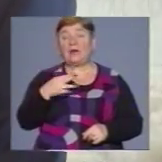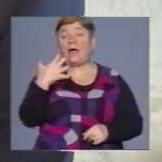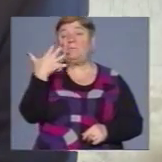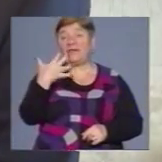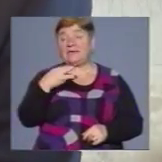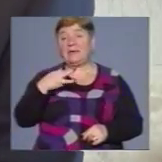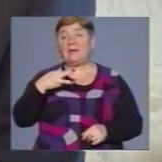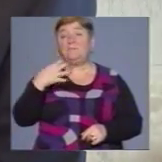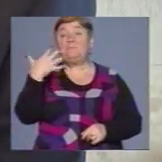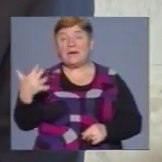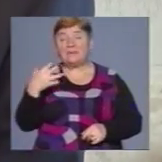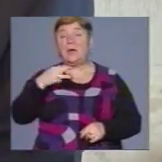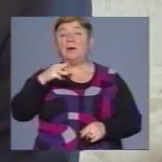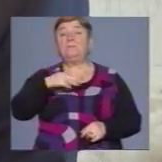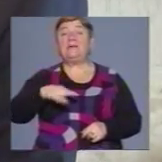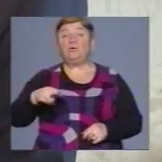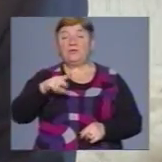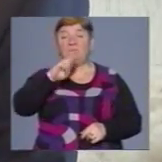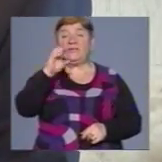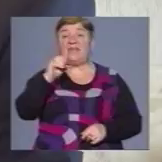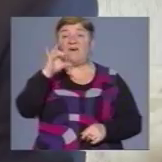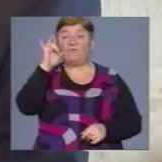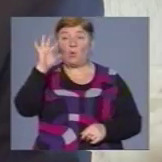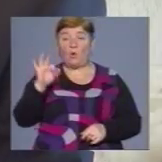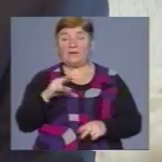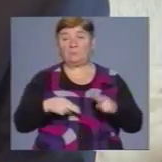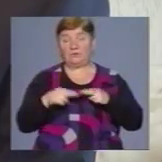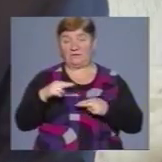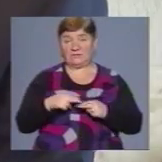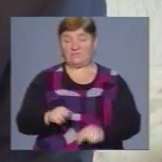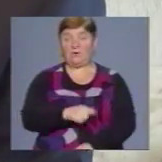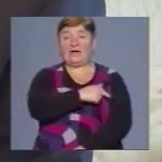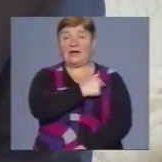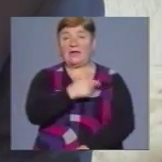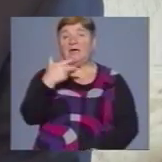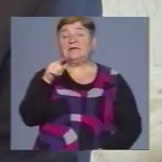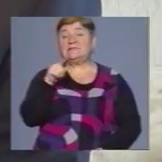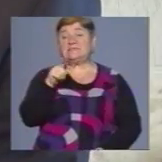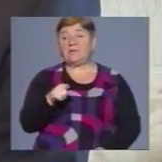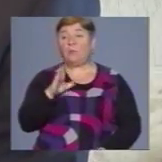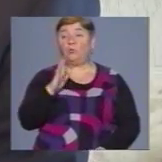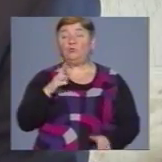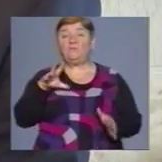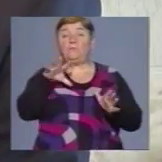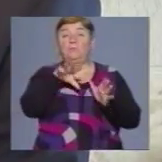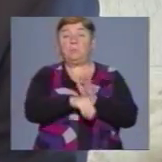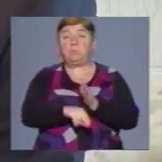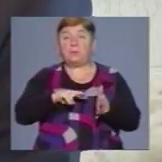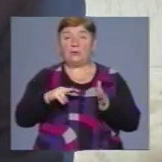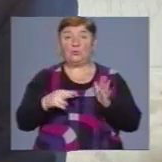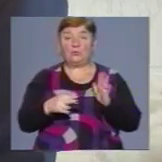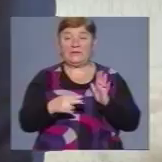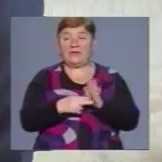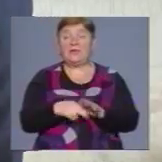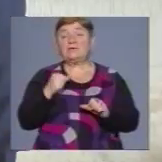5,4 мільйона, і з них добудова Пшанської лікарні – 3 мільйона євро. Ці 3 мільйони євро одержує головний бенефіціар Департамент охорони